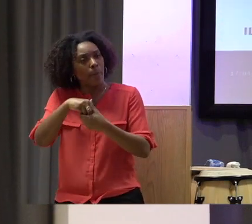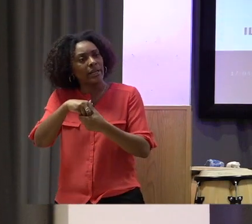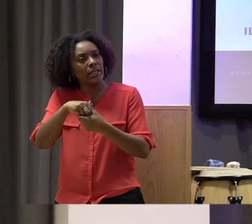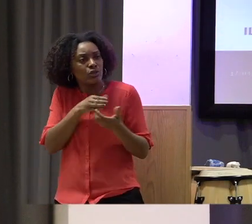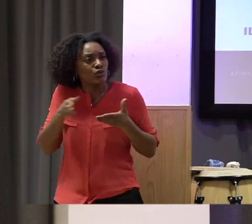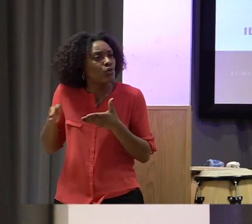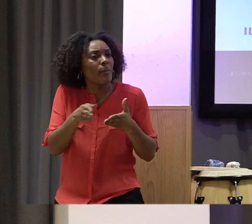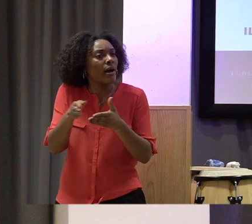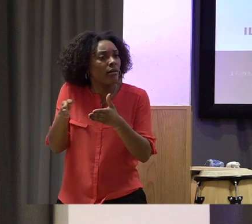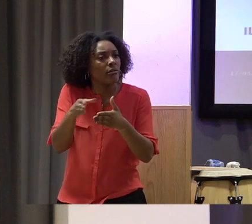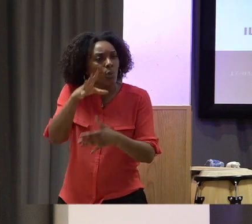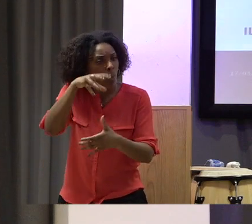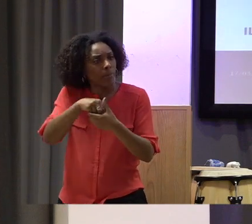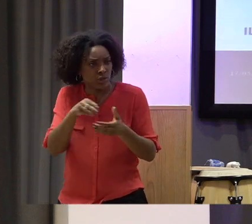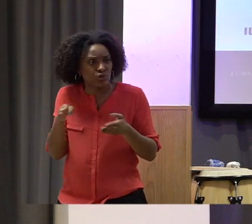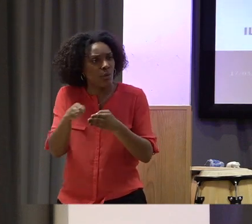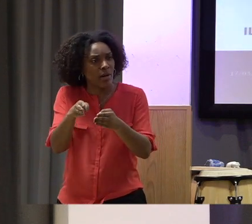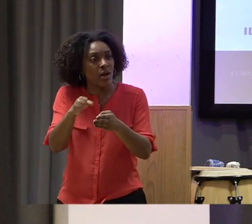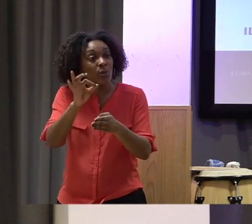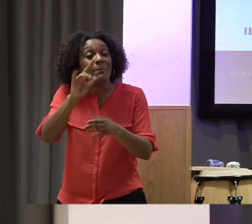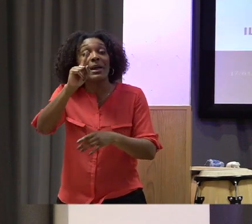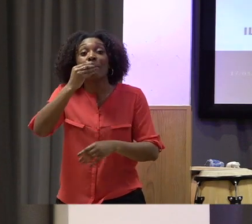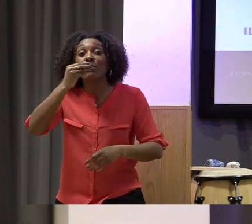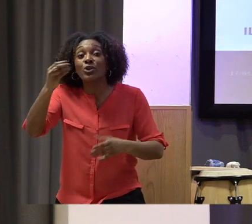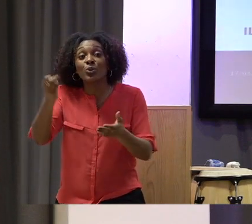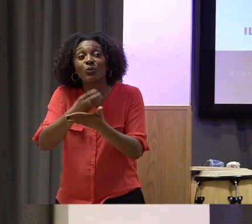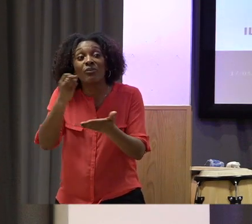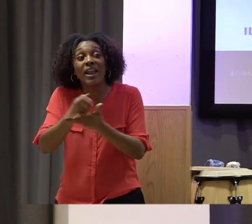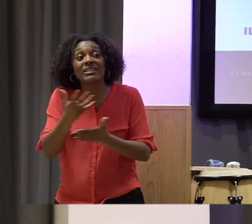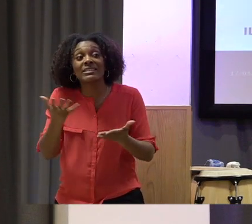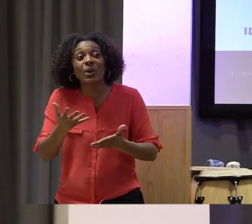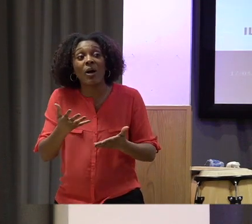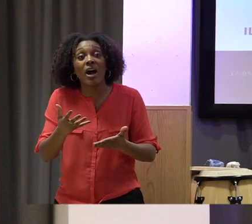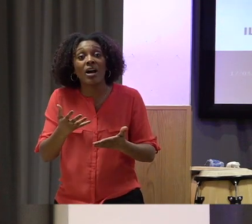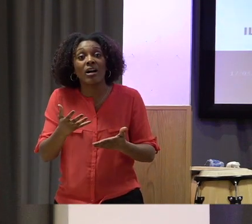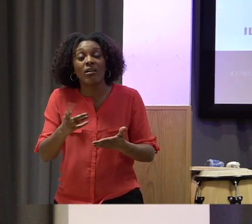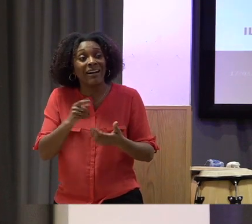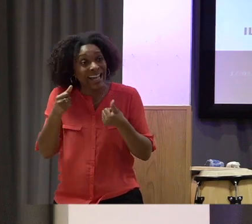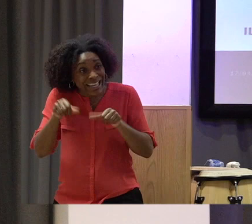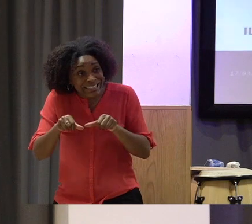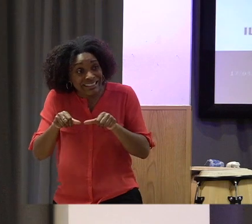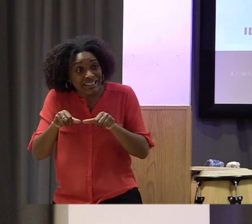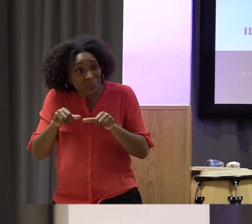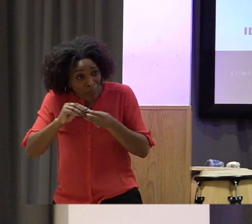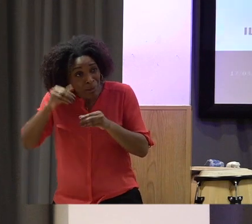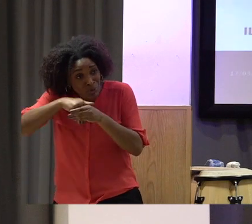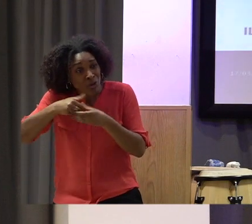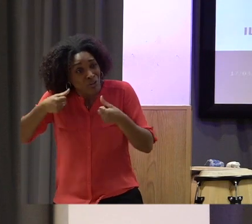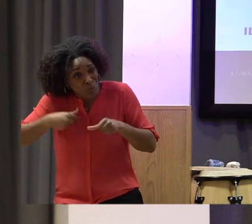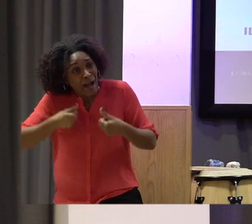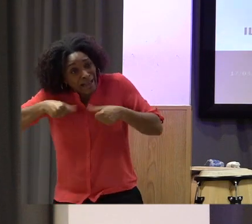chemin que nous avons à apprendre. Mais la bonne nouvelle, c'est qu'on n'y reste pas. On peut s'en